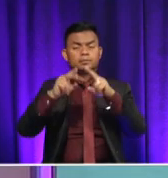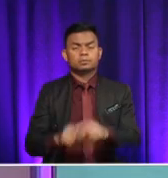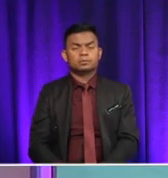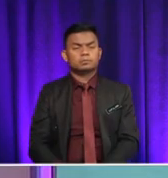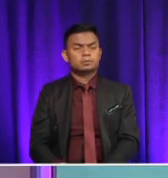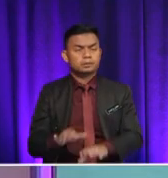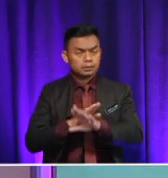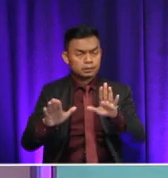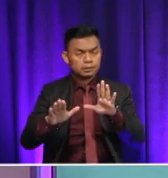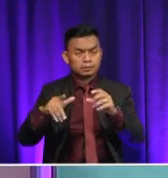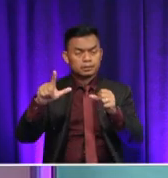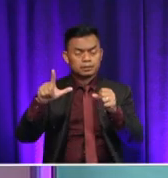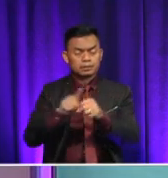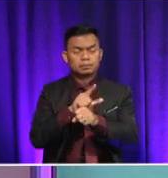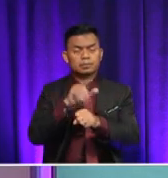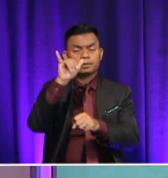keluar